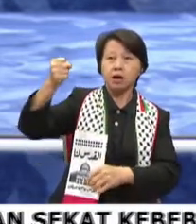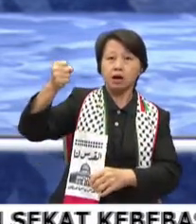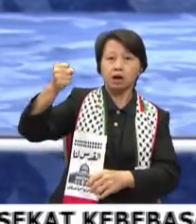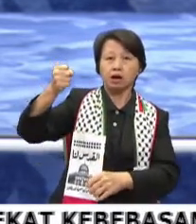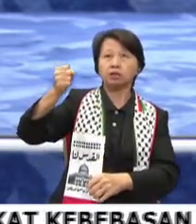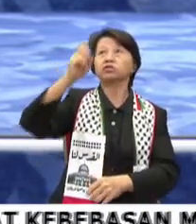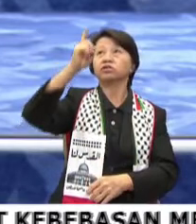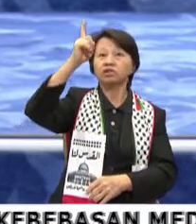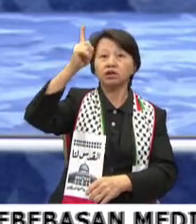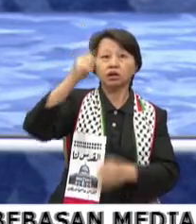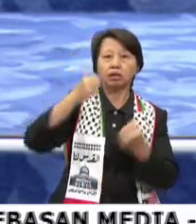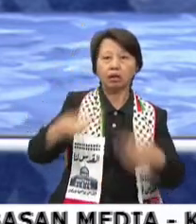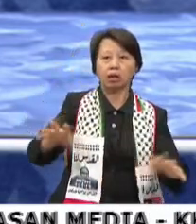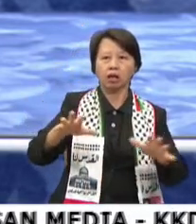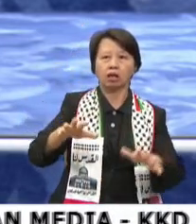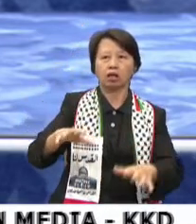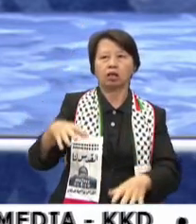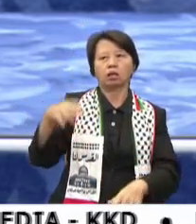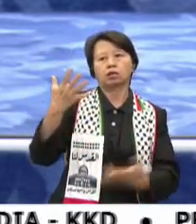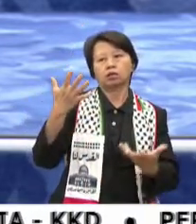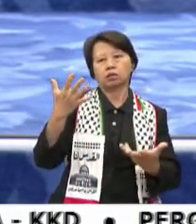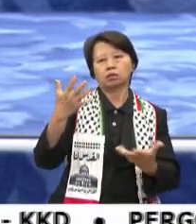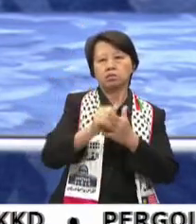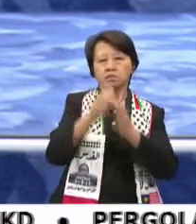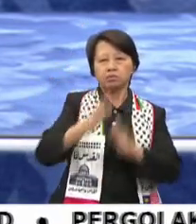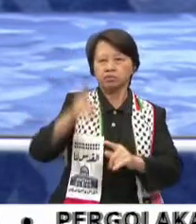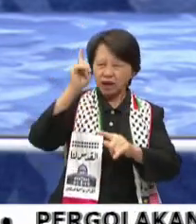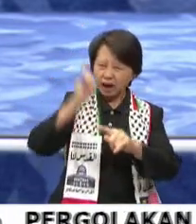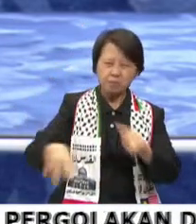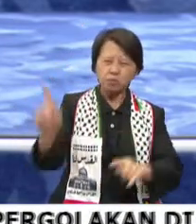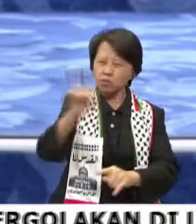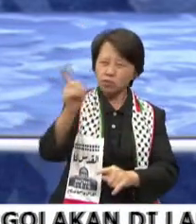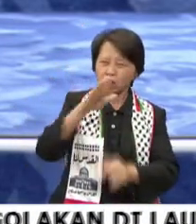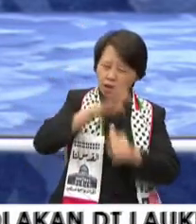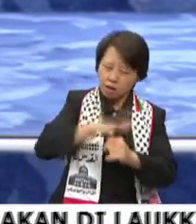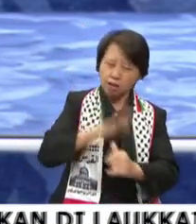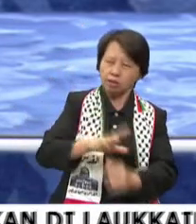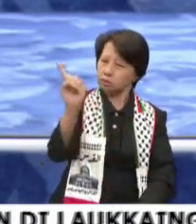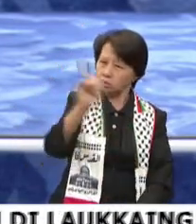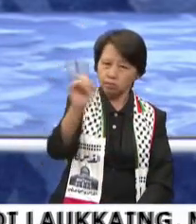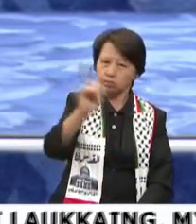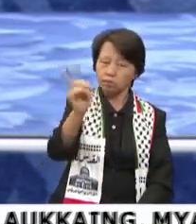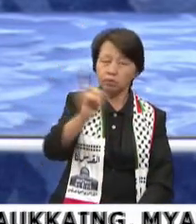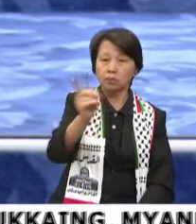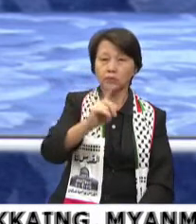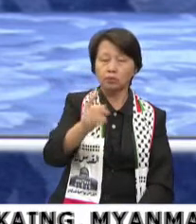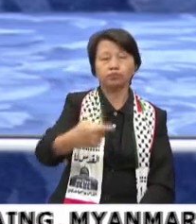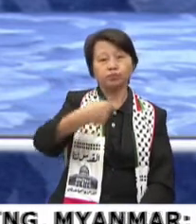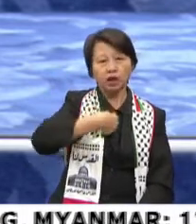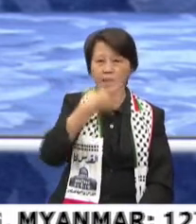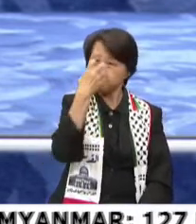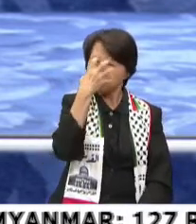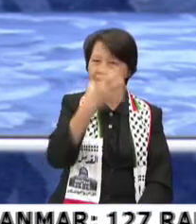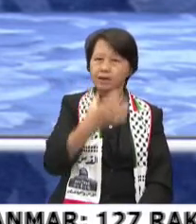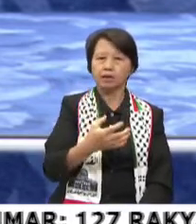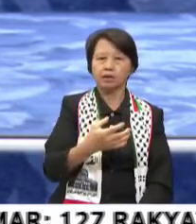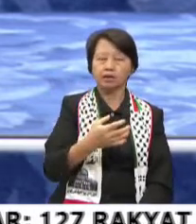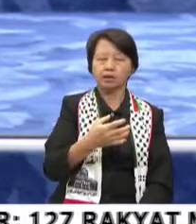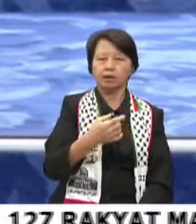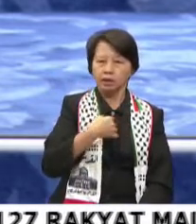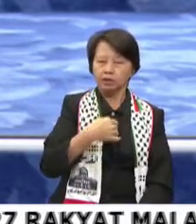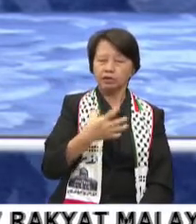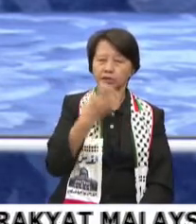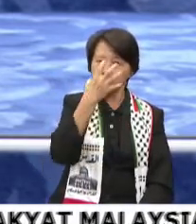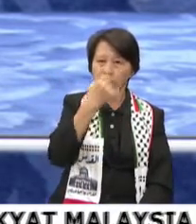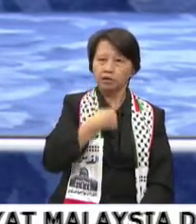sampai tak ada harga langsung dalam kempen-kempen tak boleh Tan Sri yang di-pertua saya marah-marah saya pun